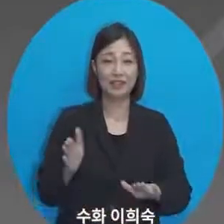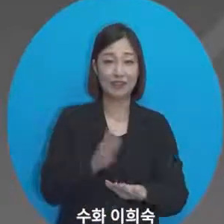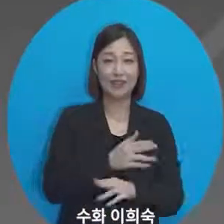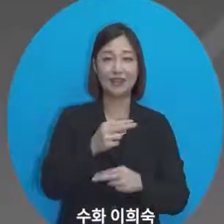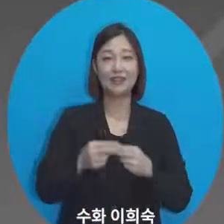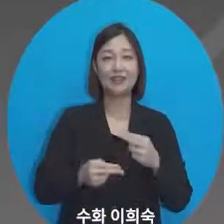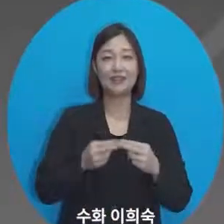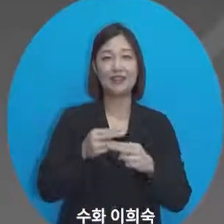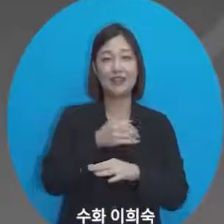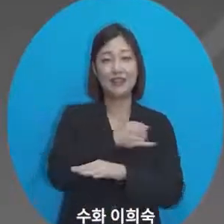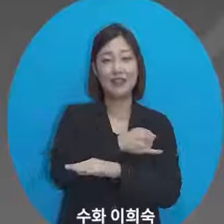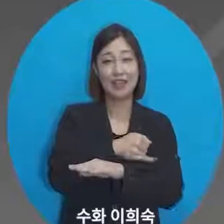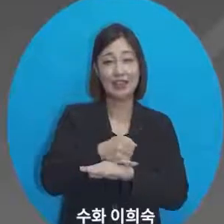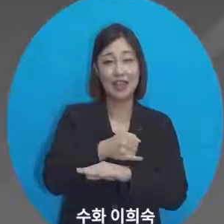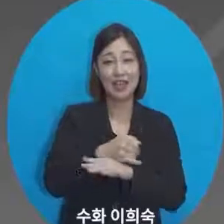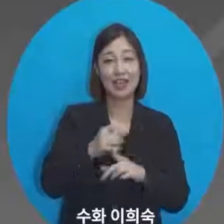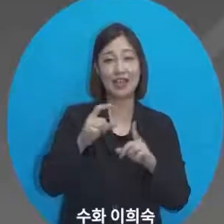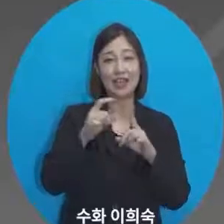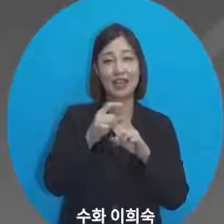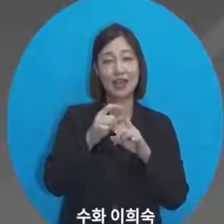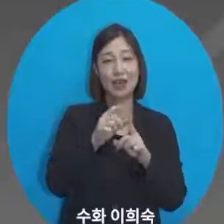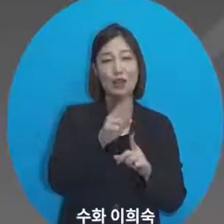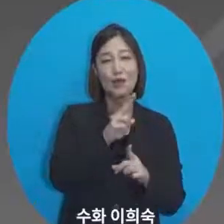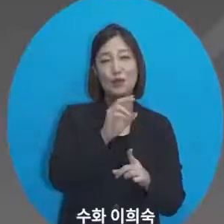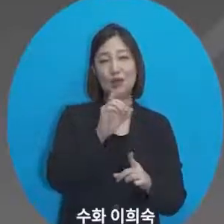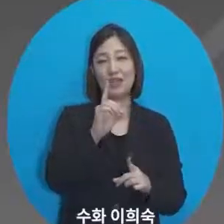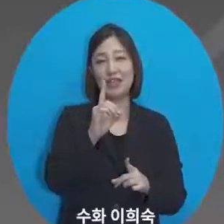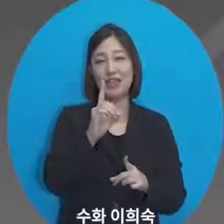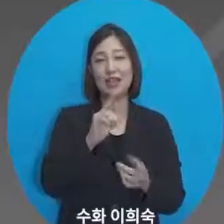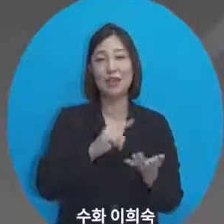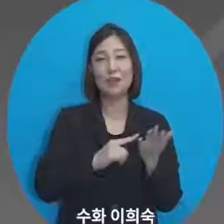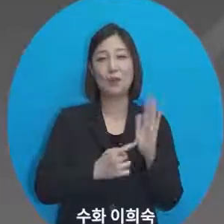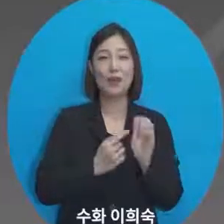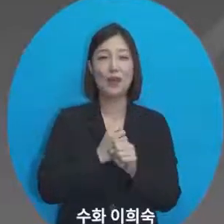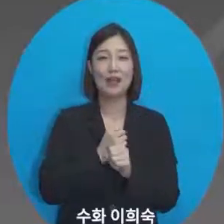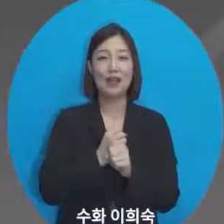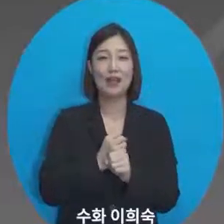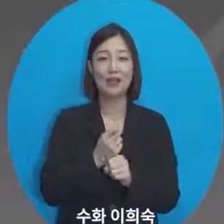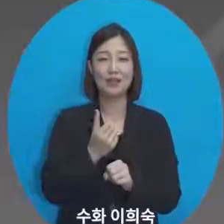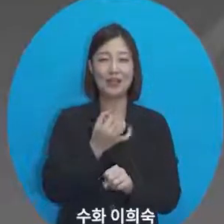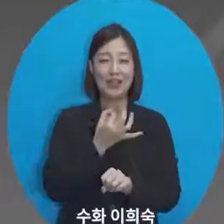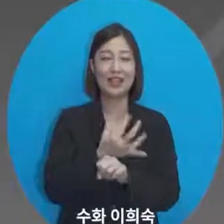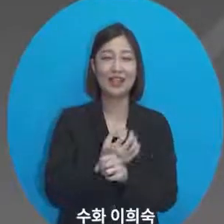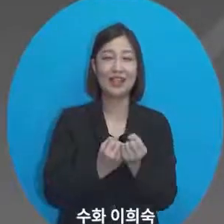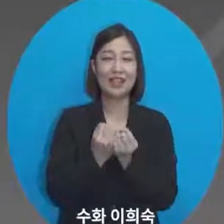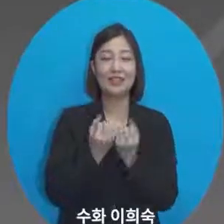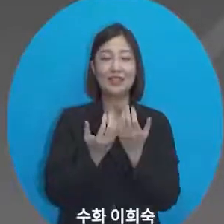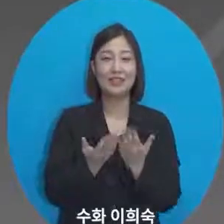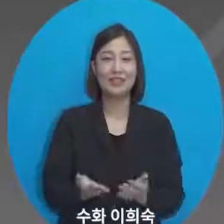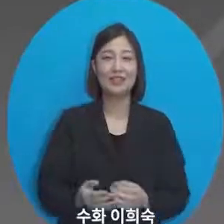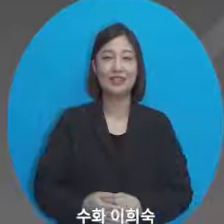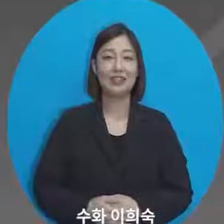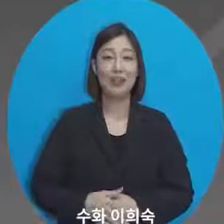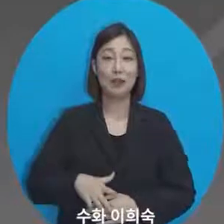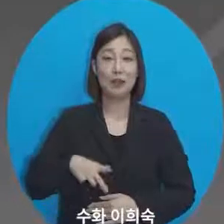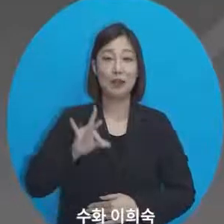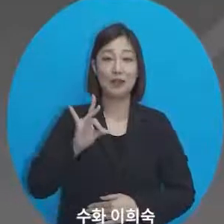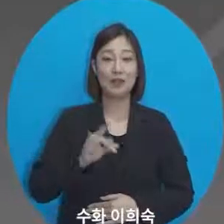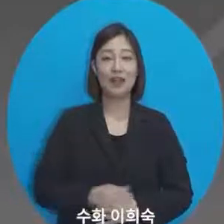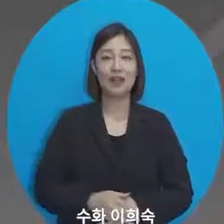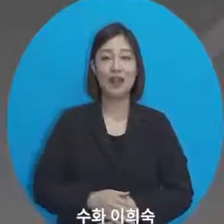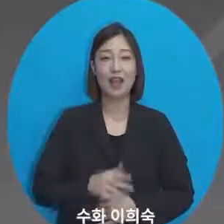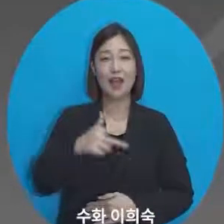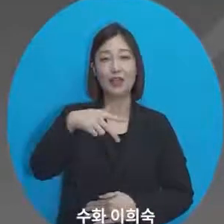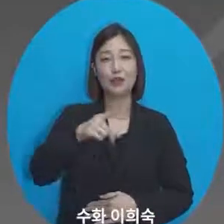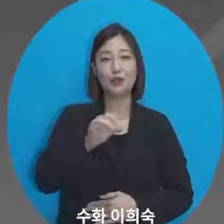유니버셜 디자인이라는 용어는 UD로 줄여서 표현을 하고자 합니다. 먼저